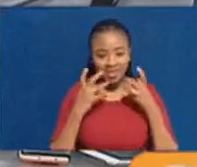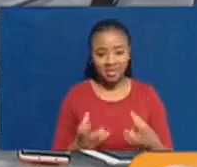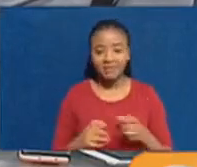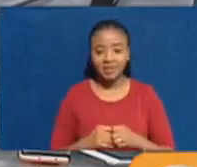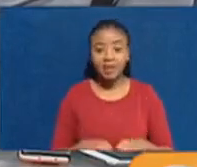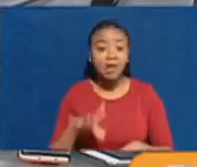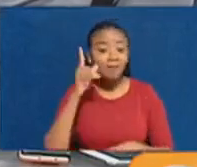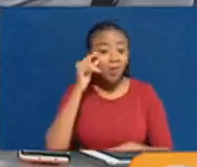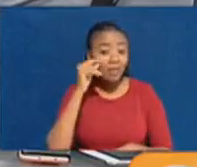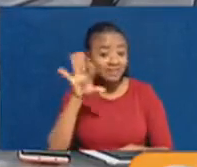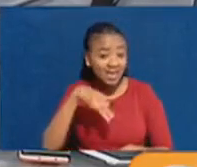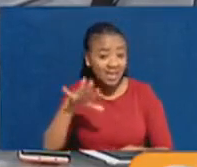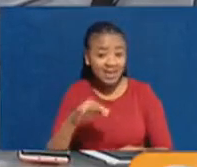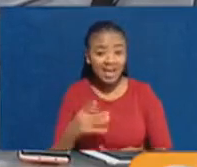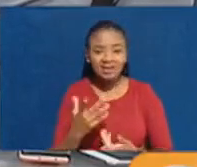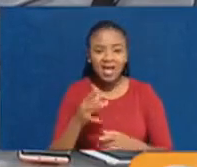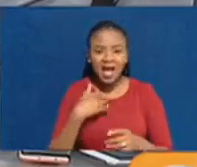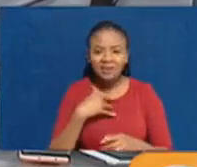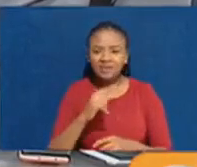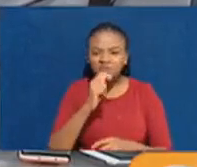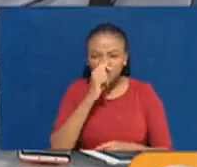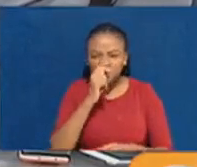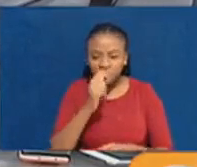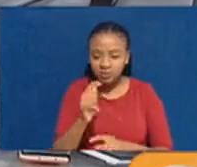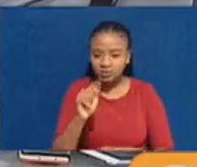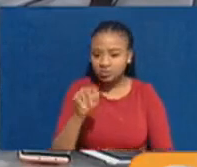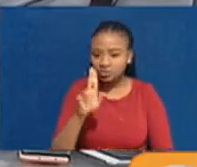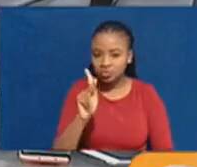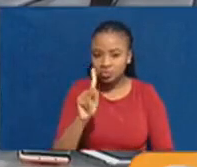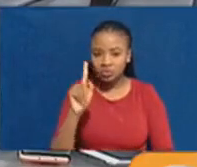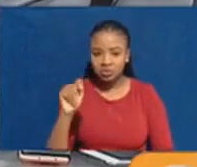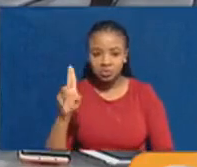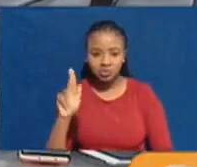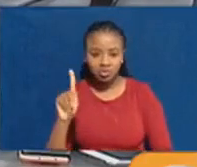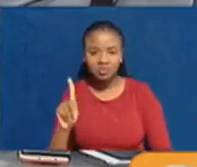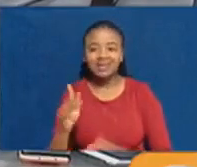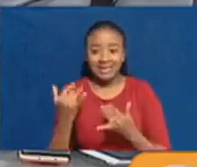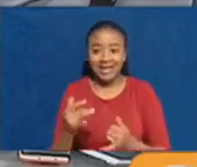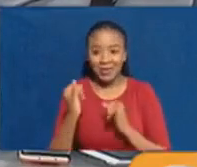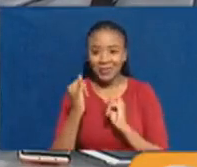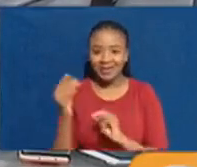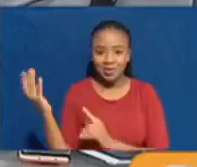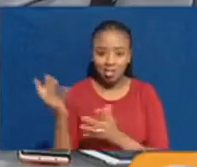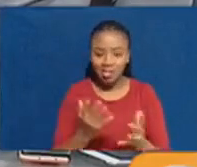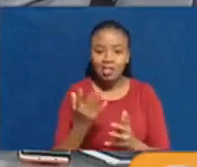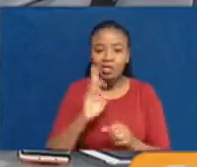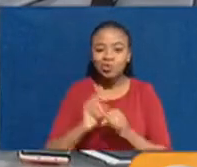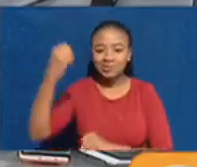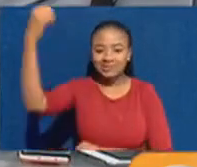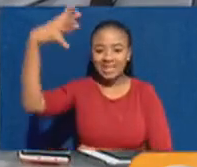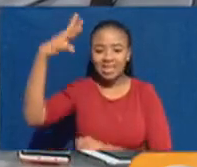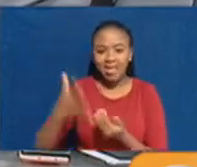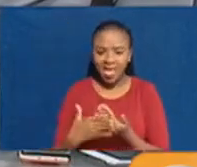mwa Kenya, eneo ambalo tuktuk hutegemewa sana kwa usafiri, kumewasili tuktuk za umeme ambazo zinatarajiwa kupunguza uharibifu